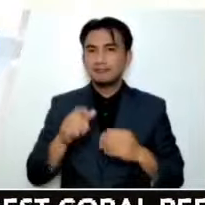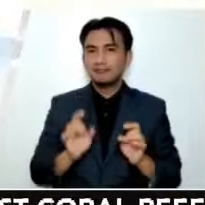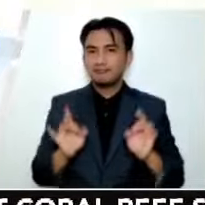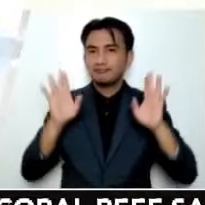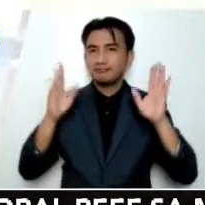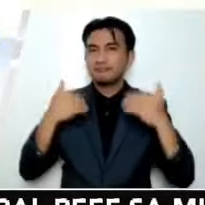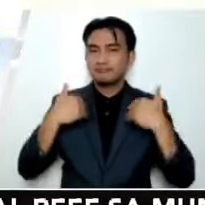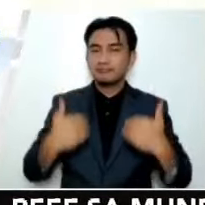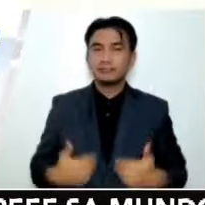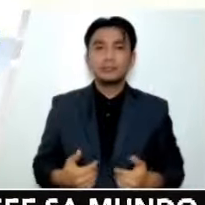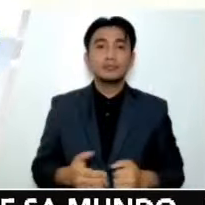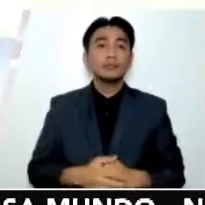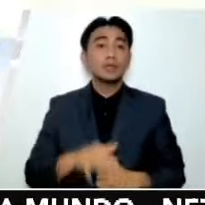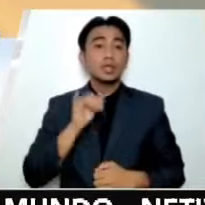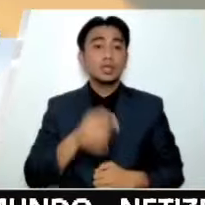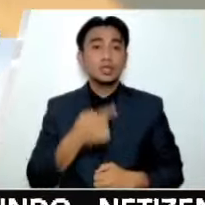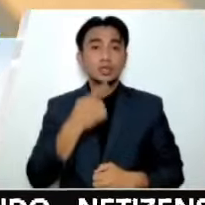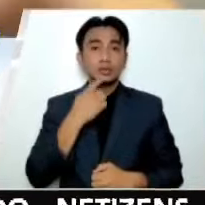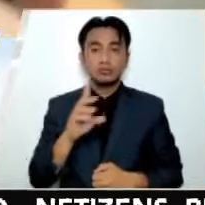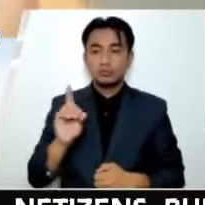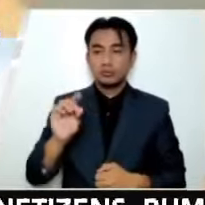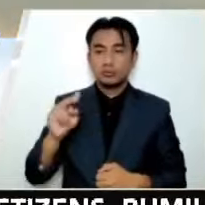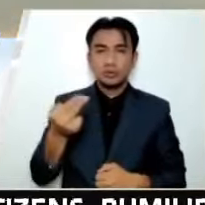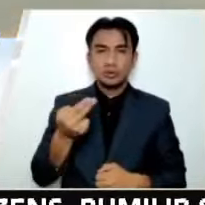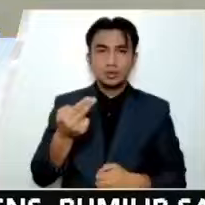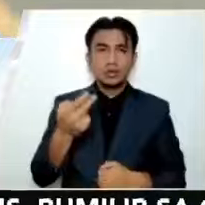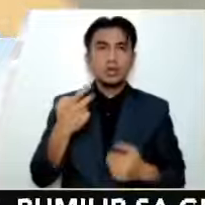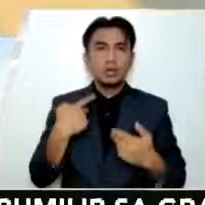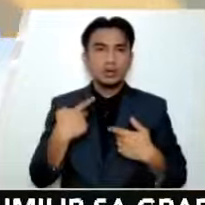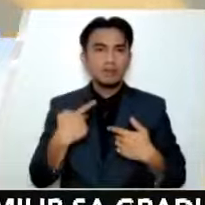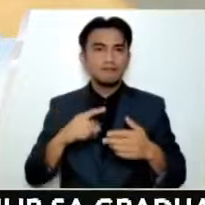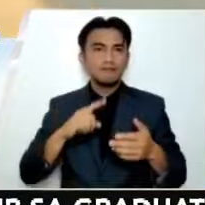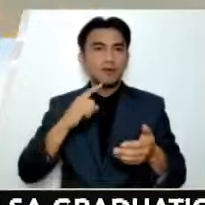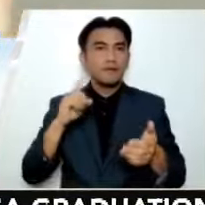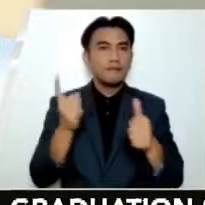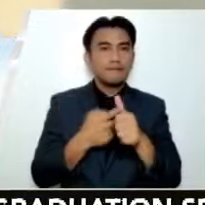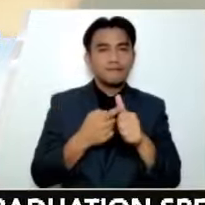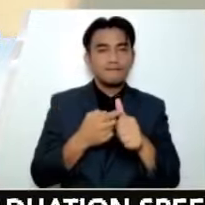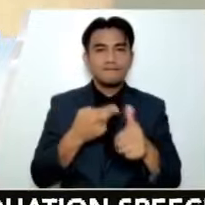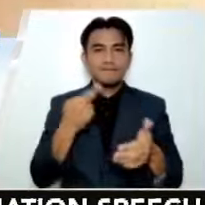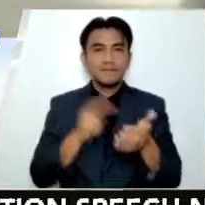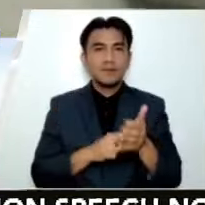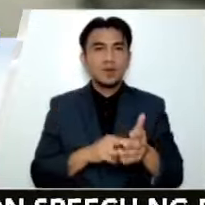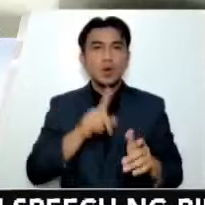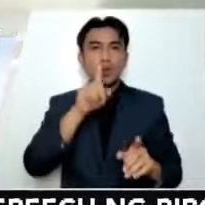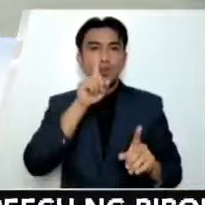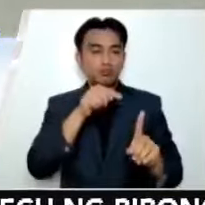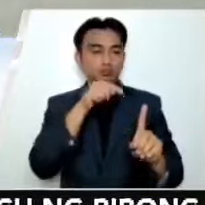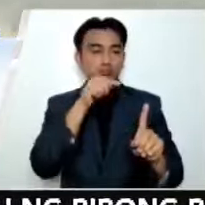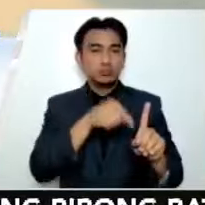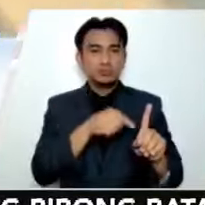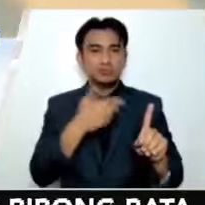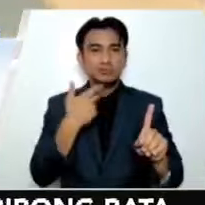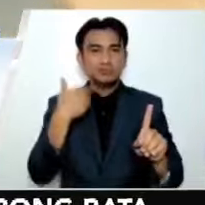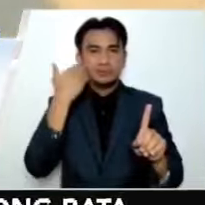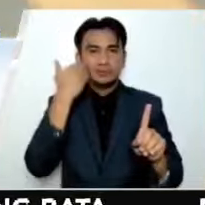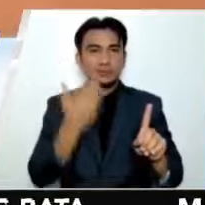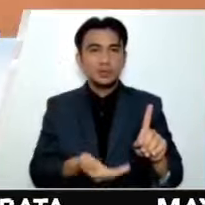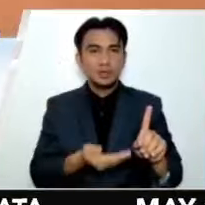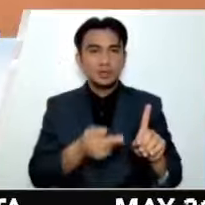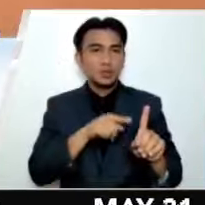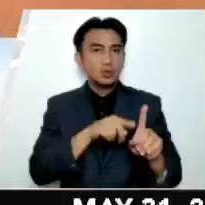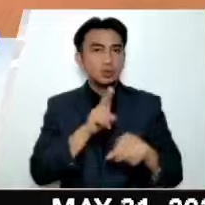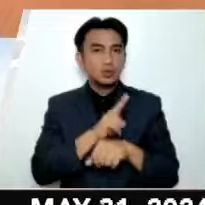Kasabay nito, sinabi ng DOH na naitala ang kauna-unahang kaso ng pagkamatay sa bansa dahil umano sa